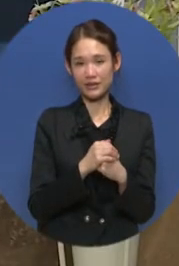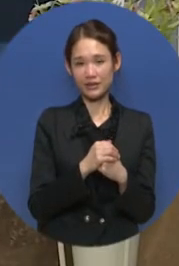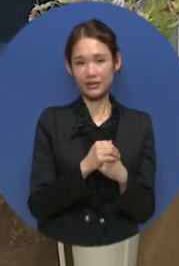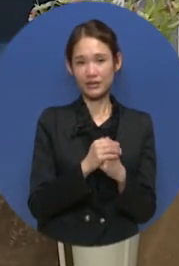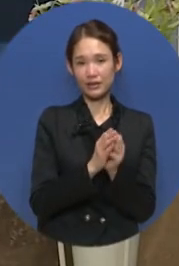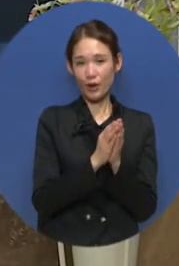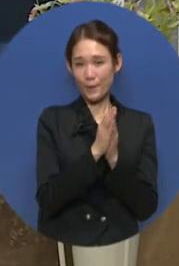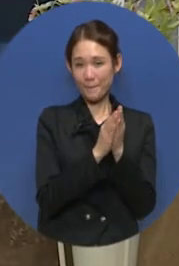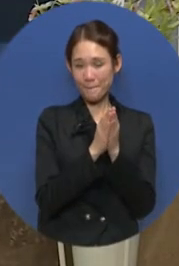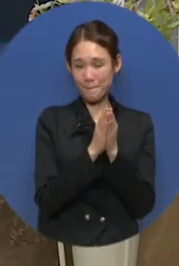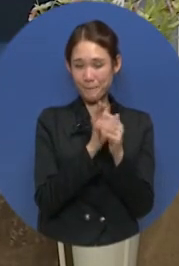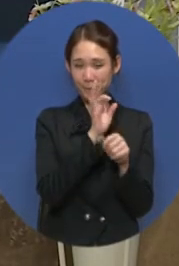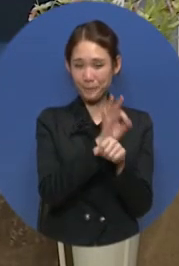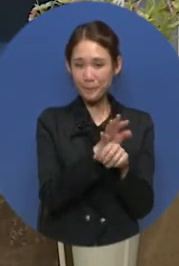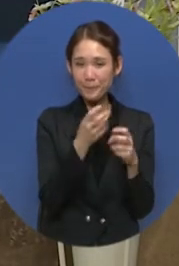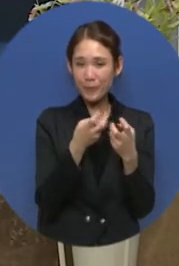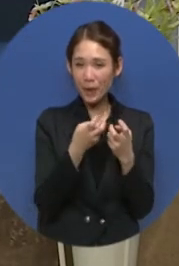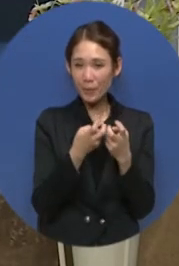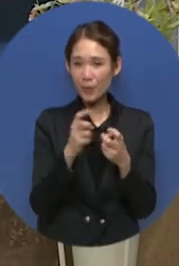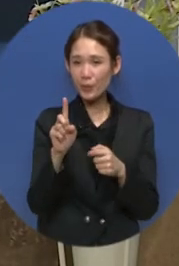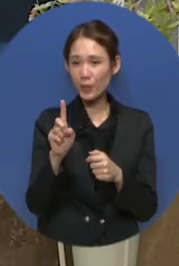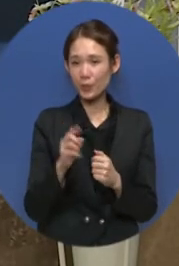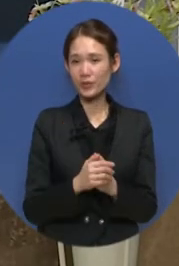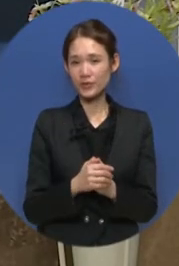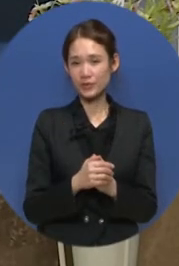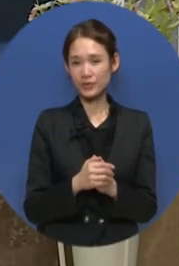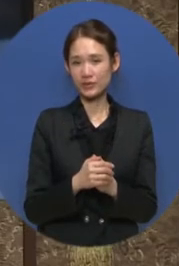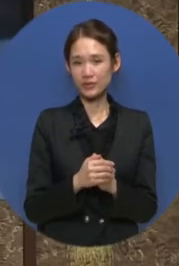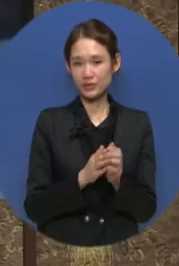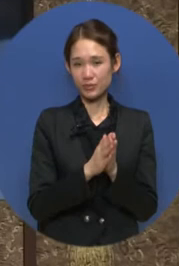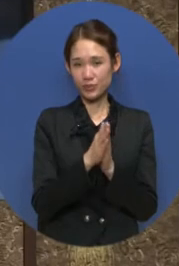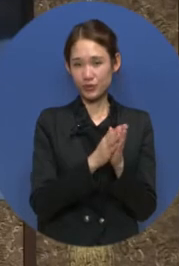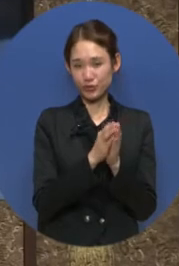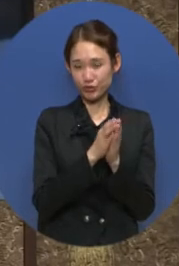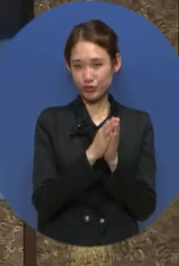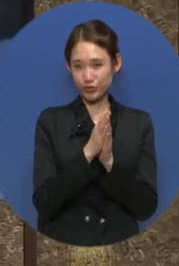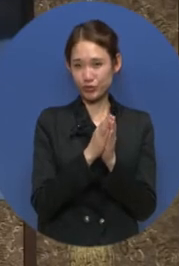이 비누는 어떻게 구매를 할 수가 있나요? 비누는 주로 이제